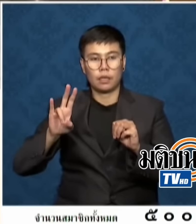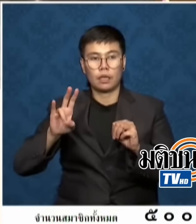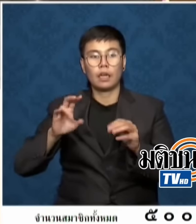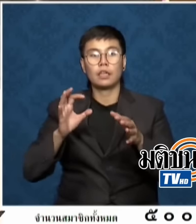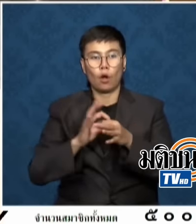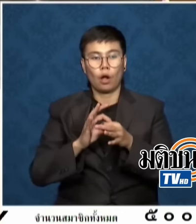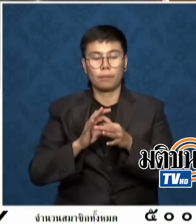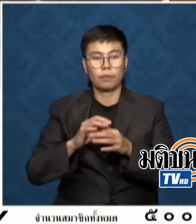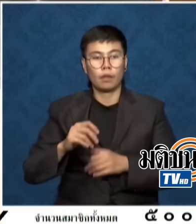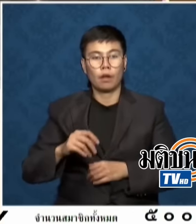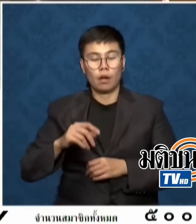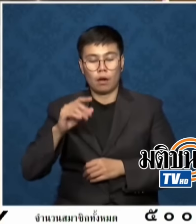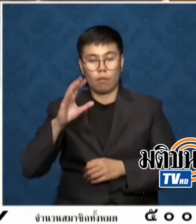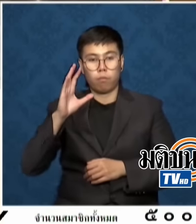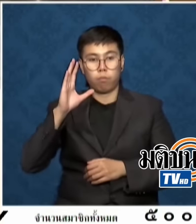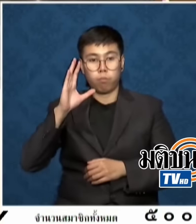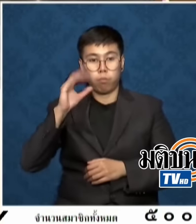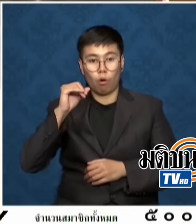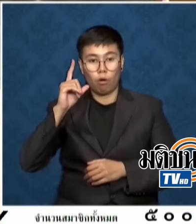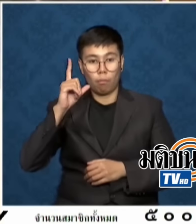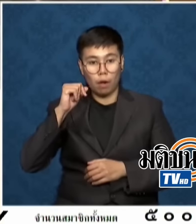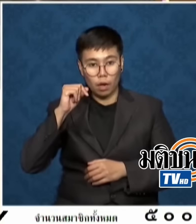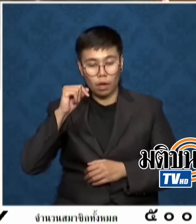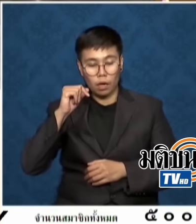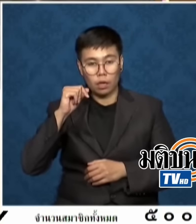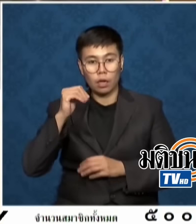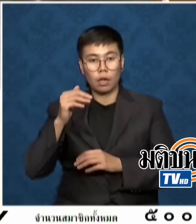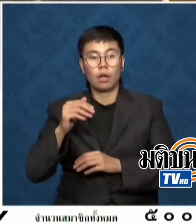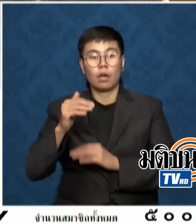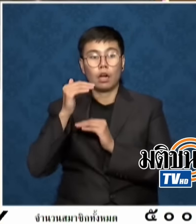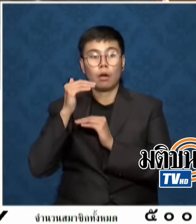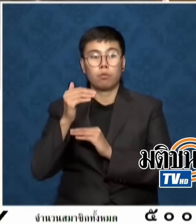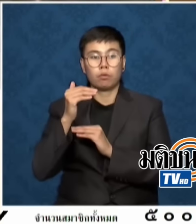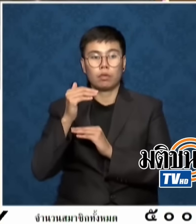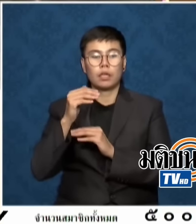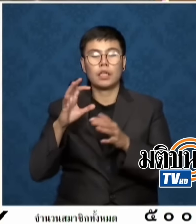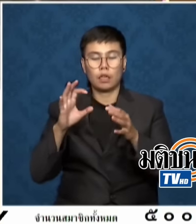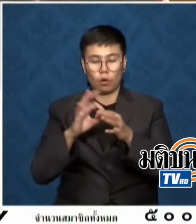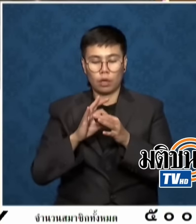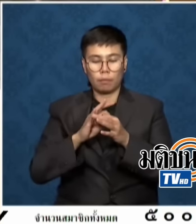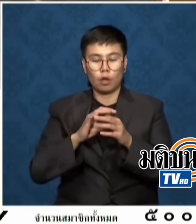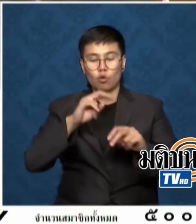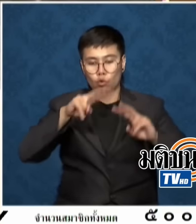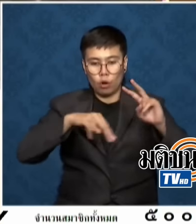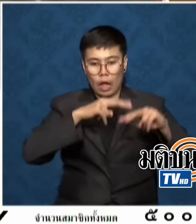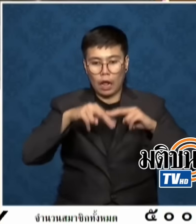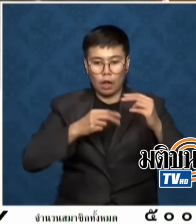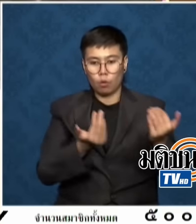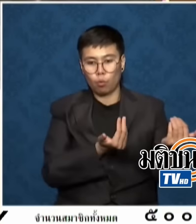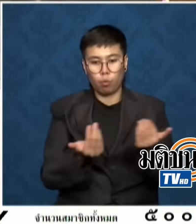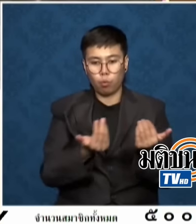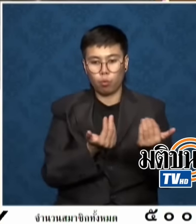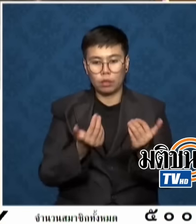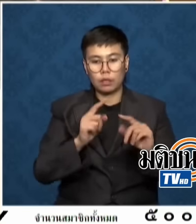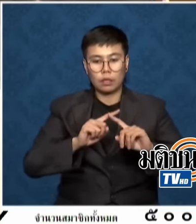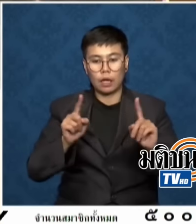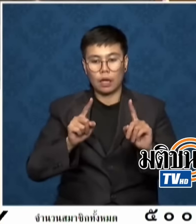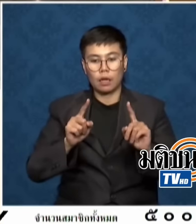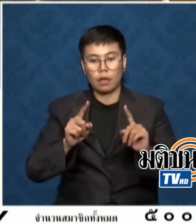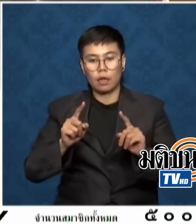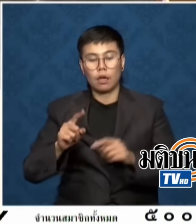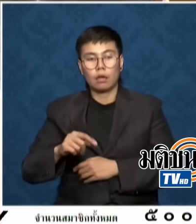านะของบิดามารดาที่เป็นข้อจำกัดในการที่จะใช้อำนาจในการปกครองบุตรนะฮะในกรณี